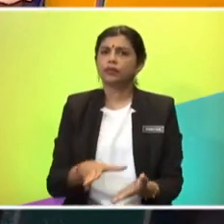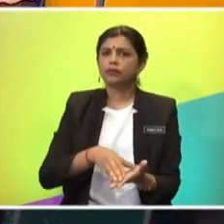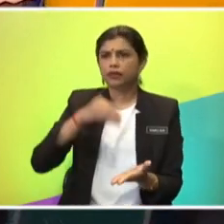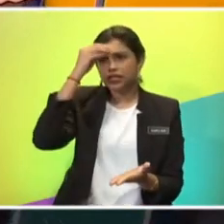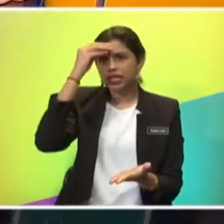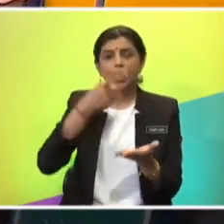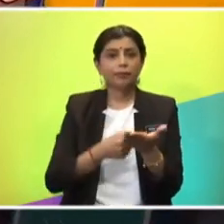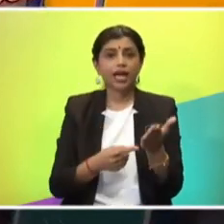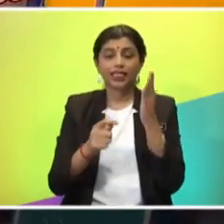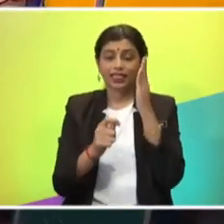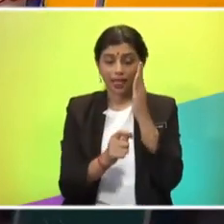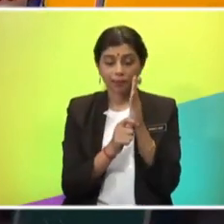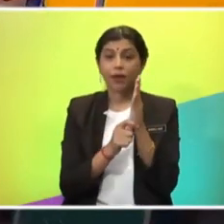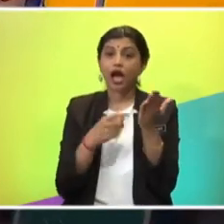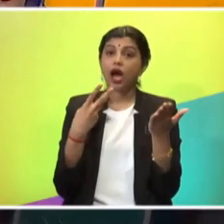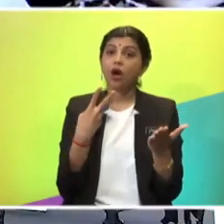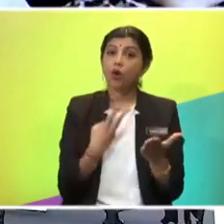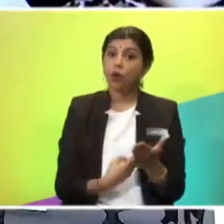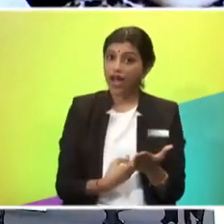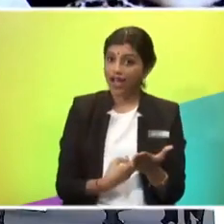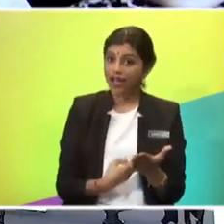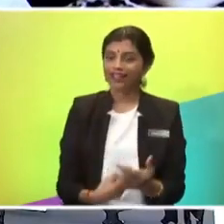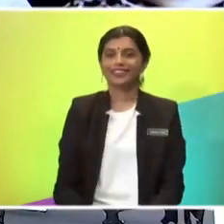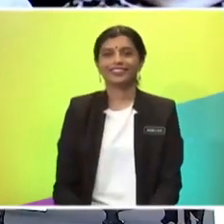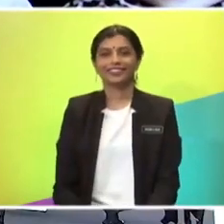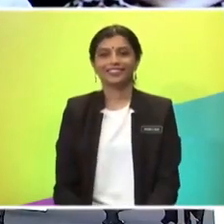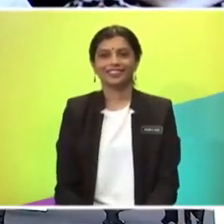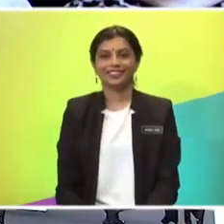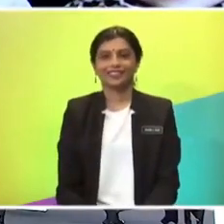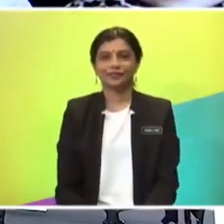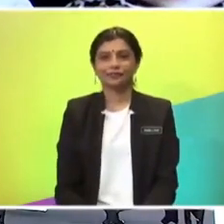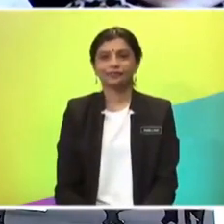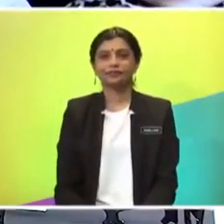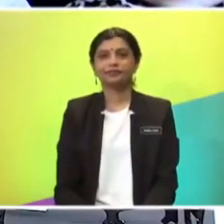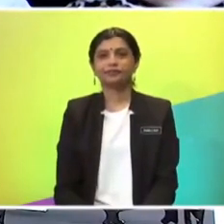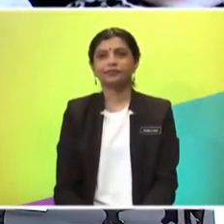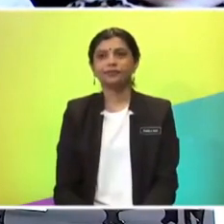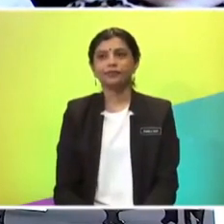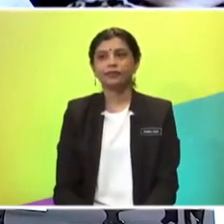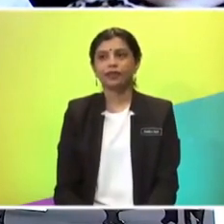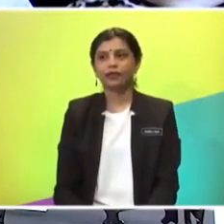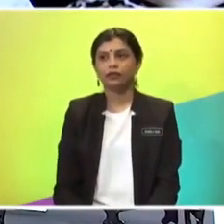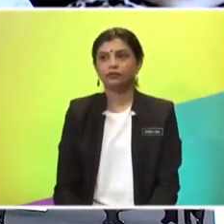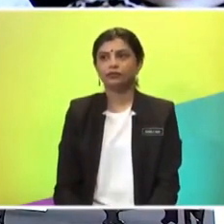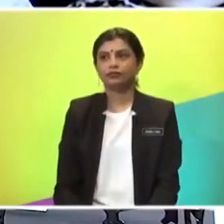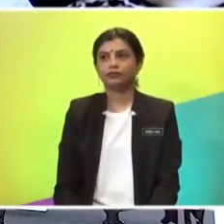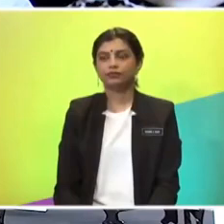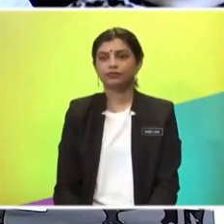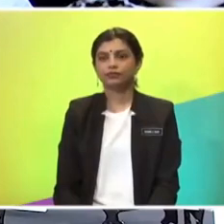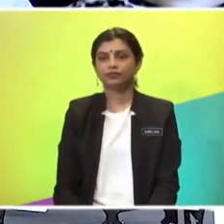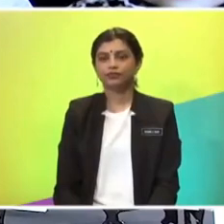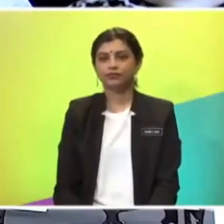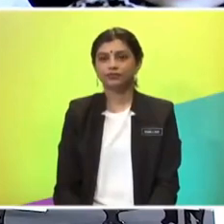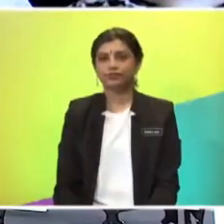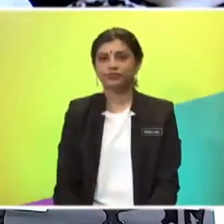suka. Bila sebut pasal tambah wang ni cikgu. Baik cikgu, kita teruskan penerokaan kita pagi ni cikgu untuk mata